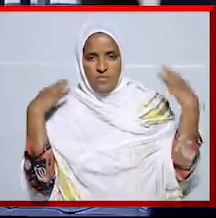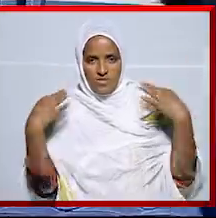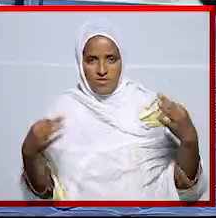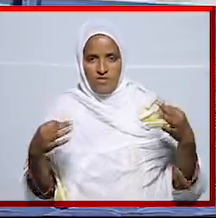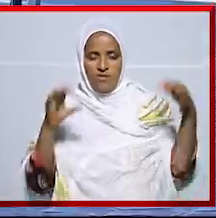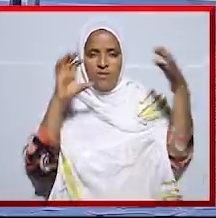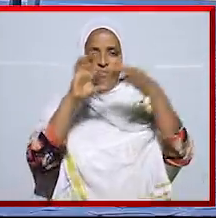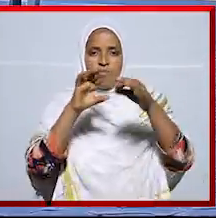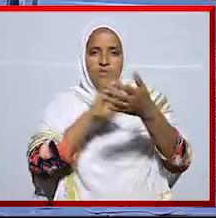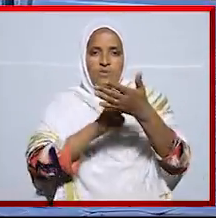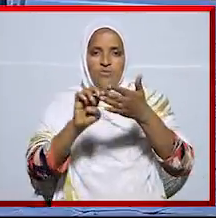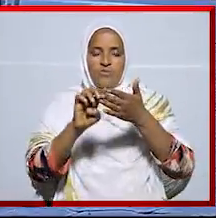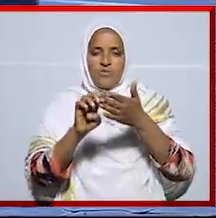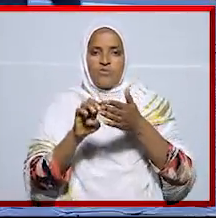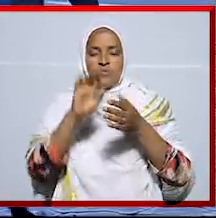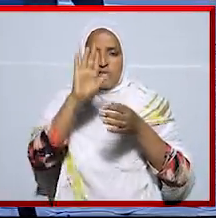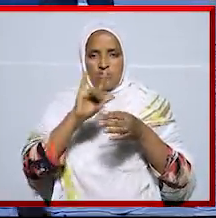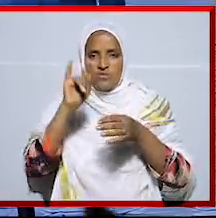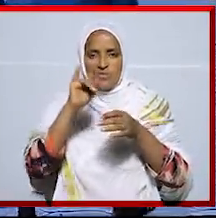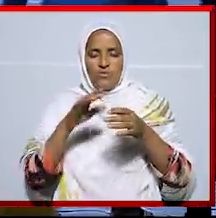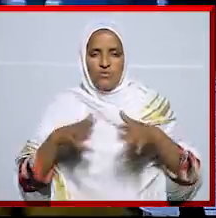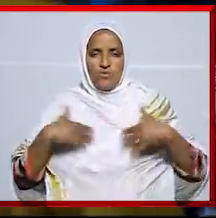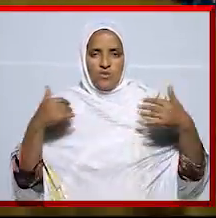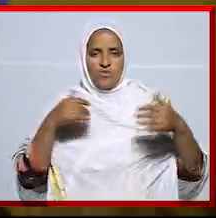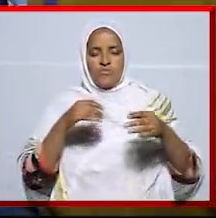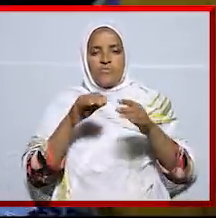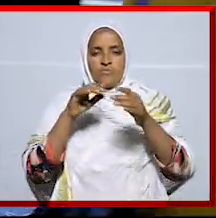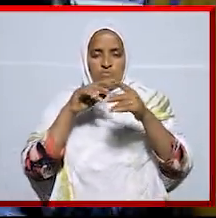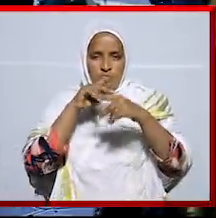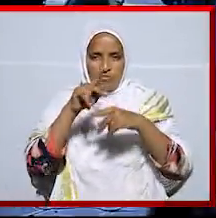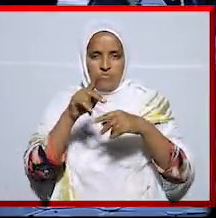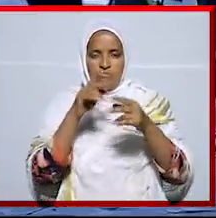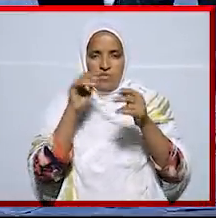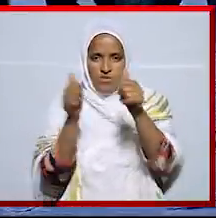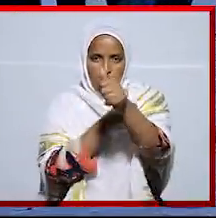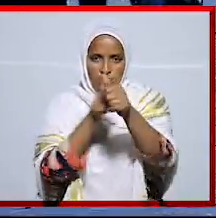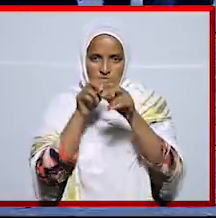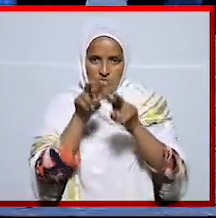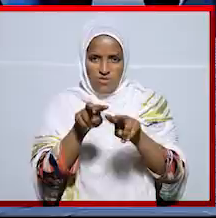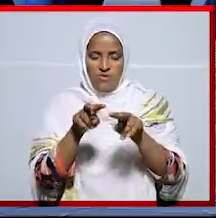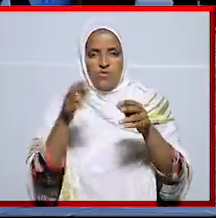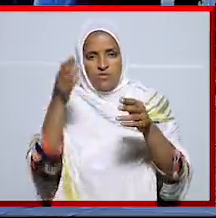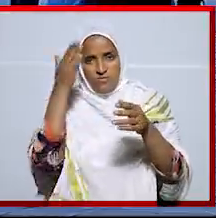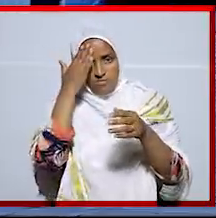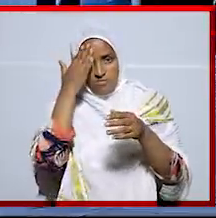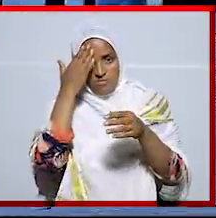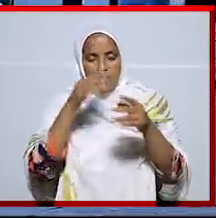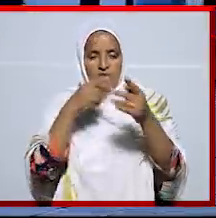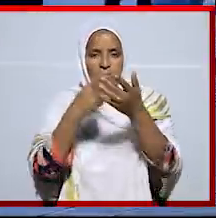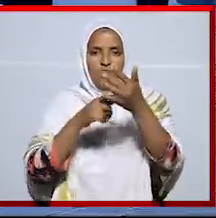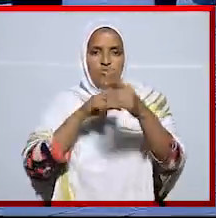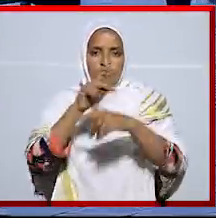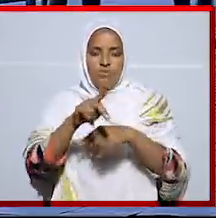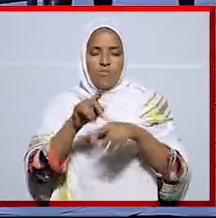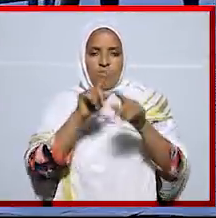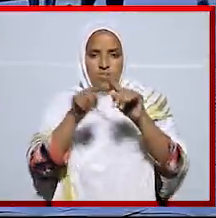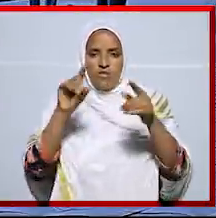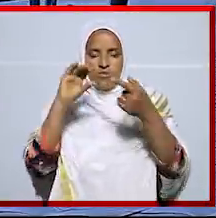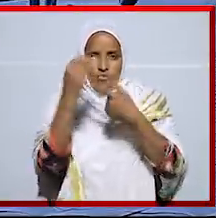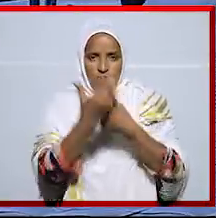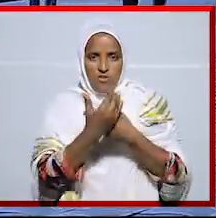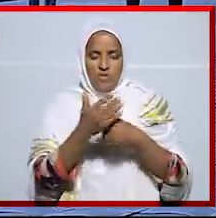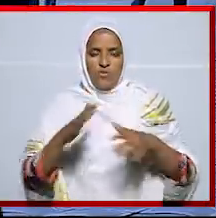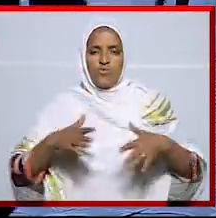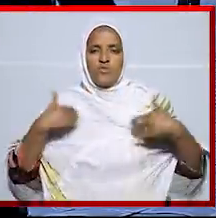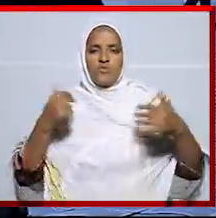ሰላም ጤና ይስጥልኝ። የማህበረ ቅዱሳን የገጽ ወራዙት የወጣቶች ገጽ መርሃ ግብር ተመልካቾቻችን፣ እንደምታውቁት የመርሃ ግብራችን